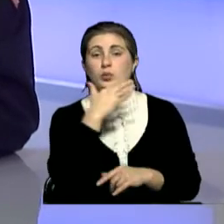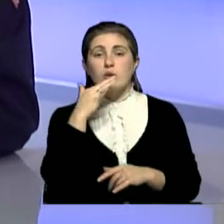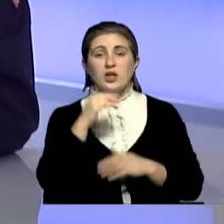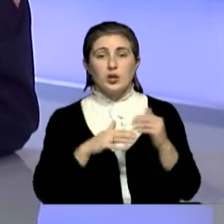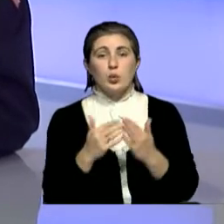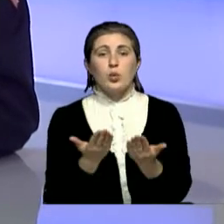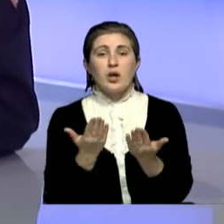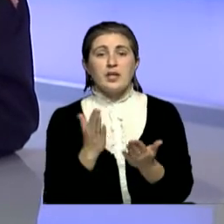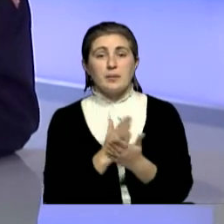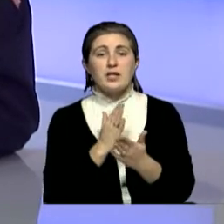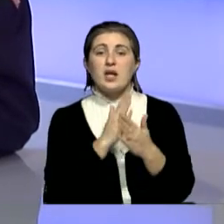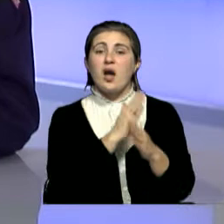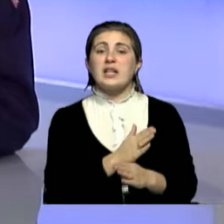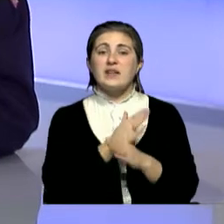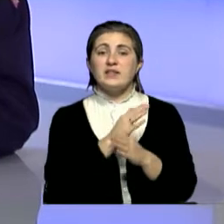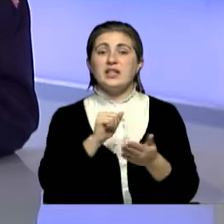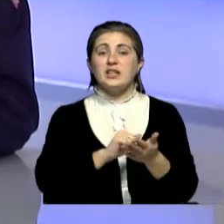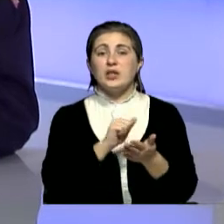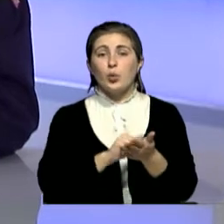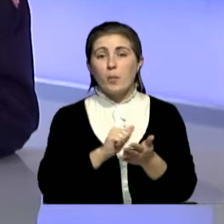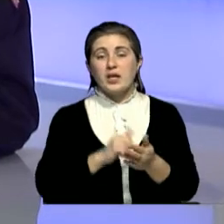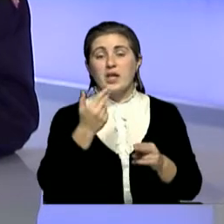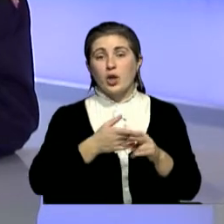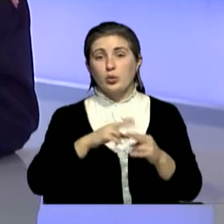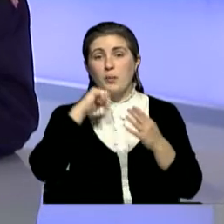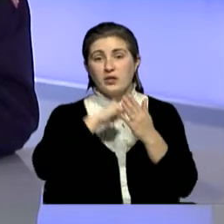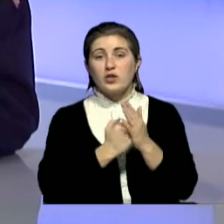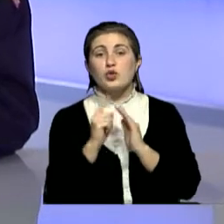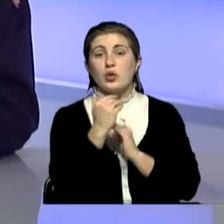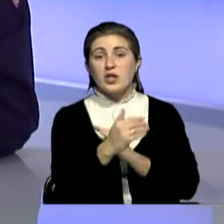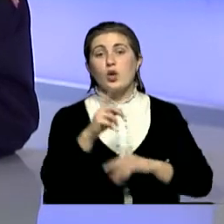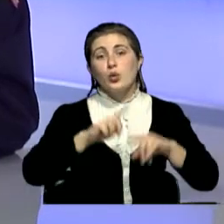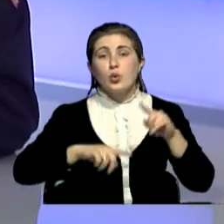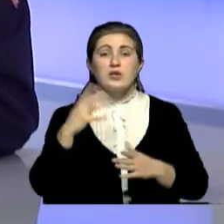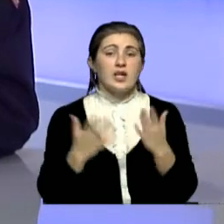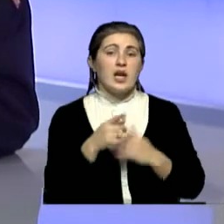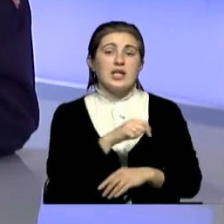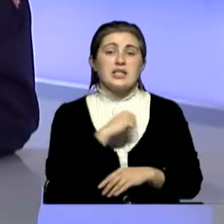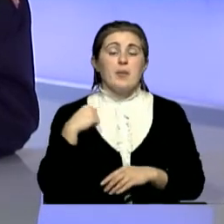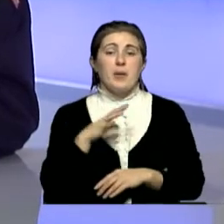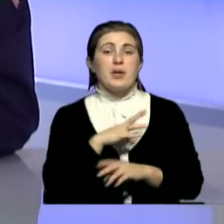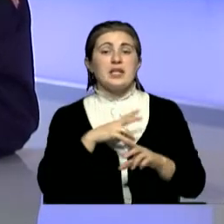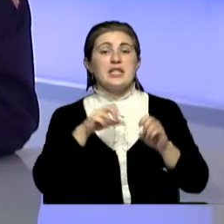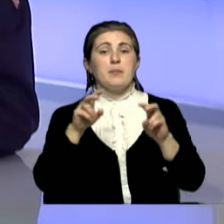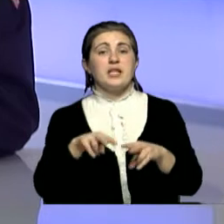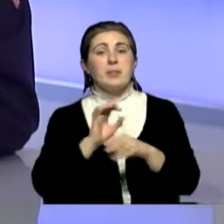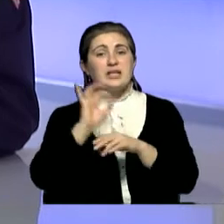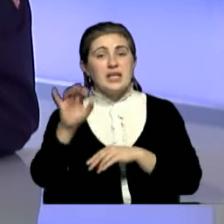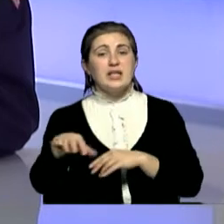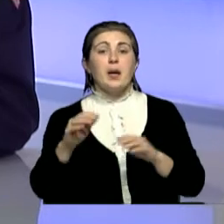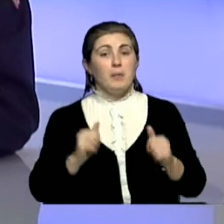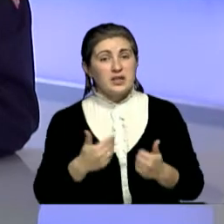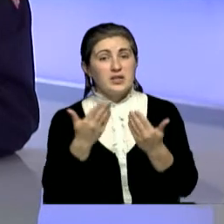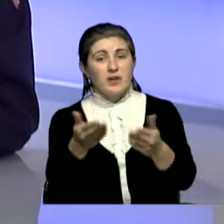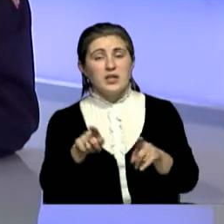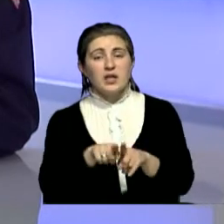имеются архивные документы, которые подтверждают, что их родственники или они сами были на спецпоселении, предоставлять такие